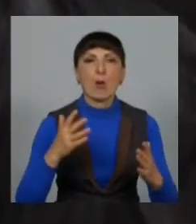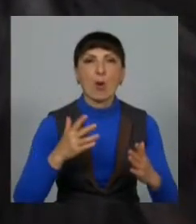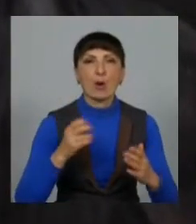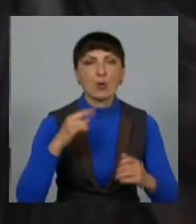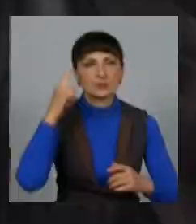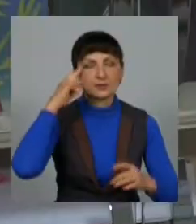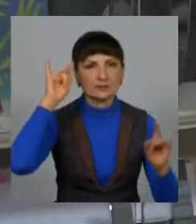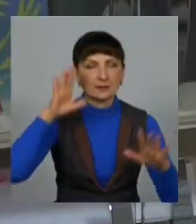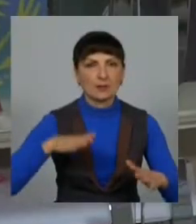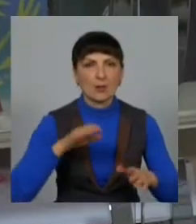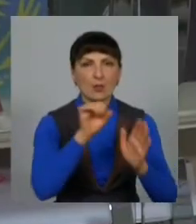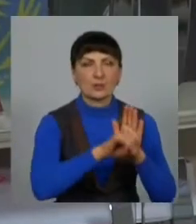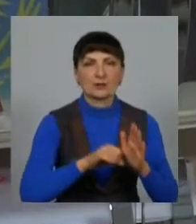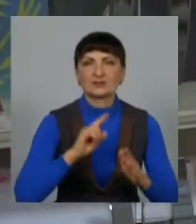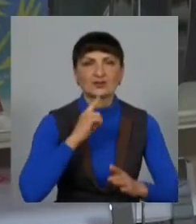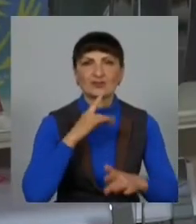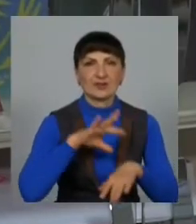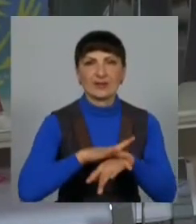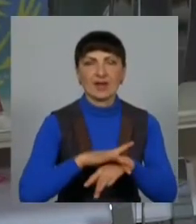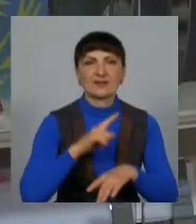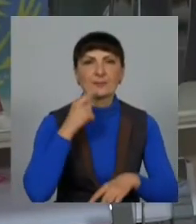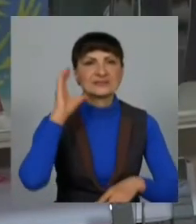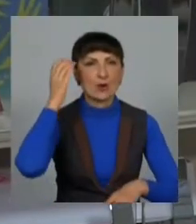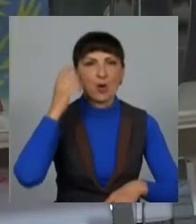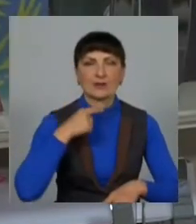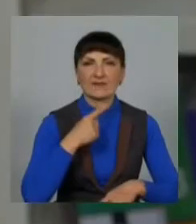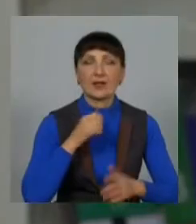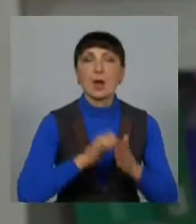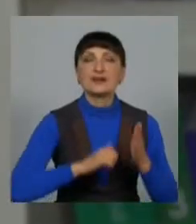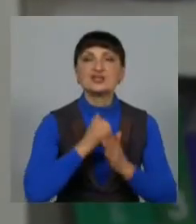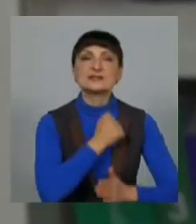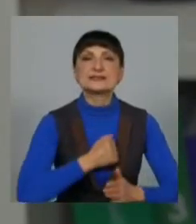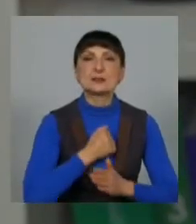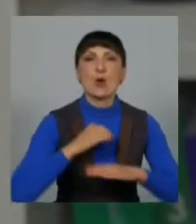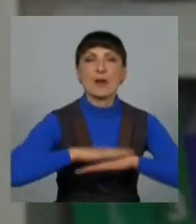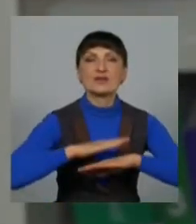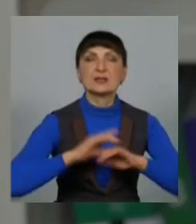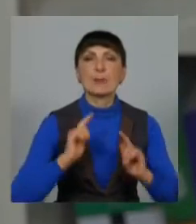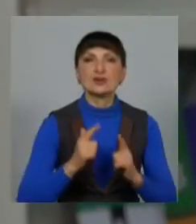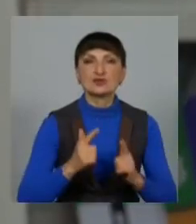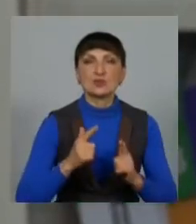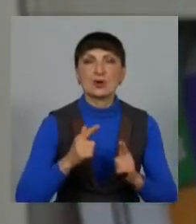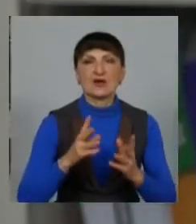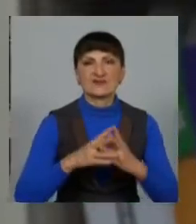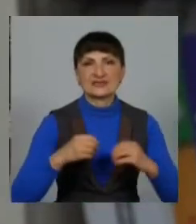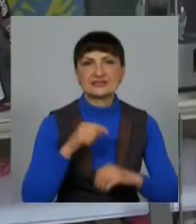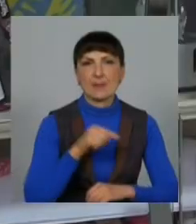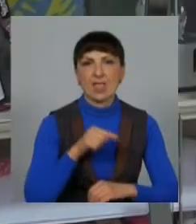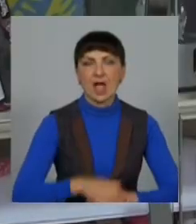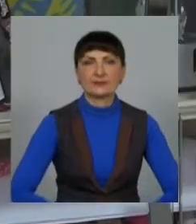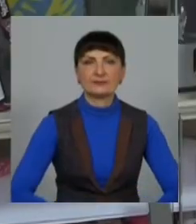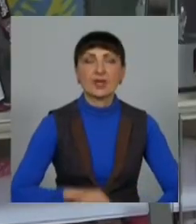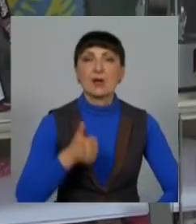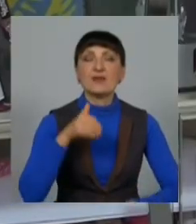на необдуманные поступки, удается не всегда, говорят психологи. Ведь причина агрессивных поступков прежде всего кроется в семье.